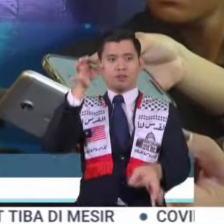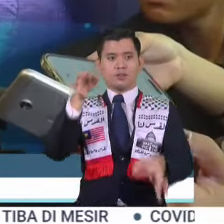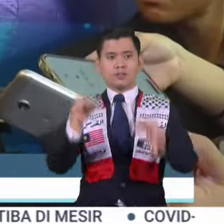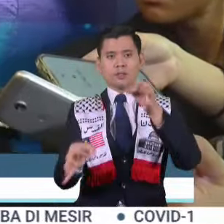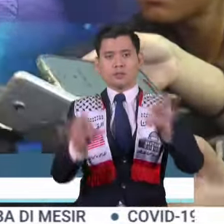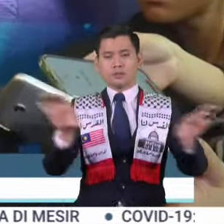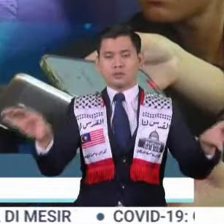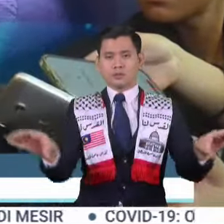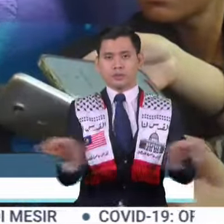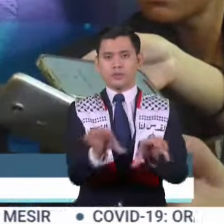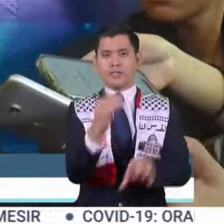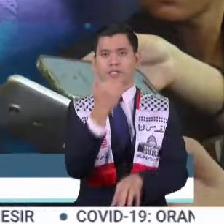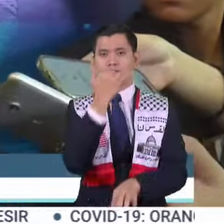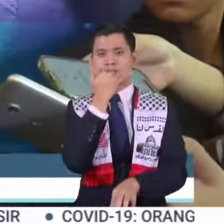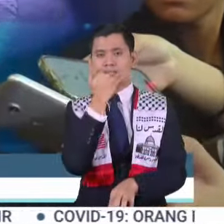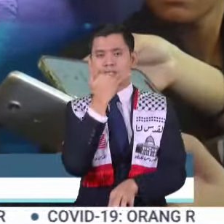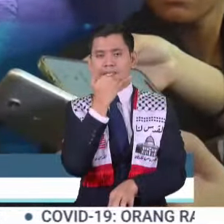tak